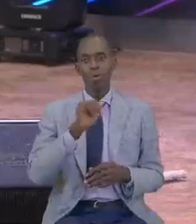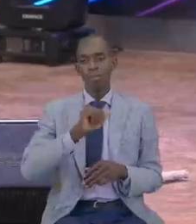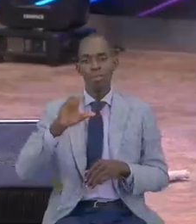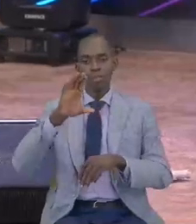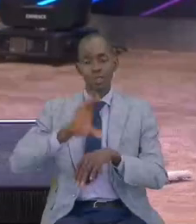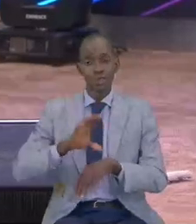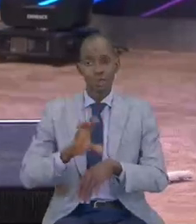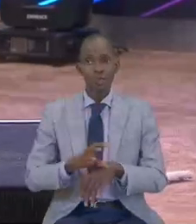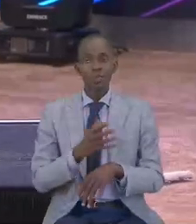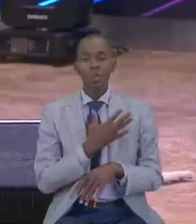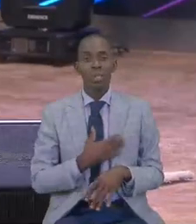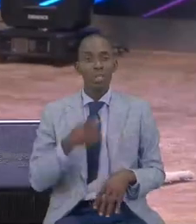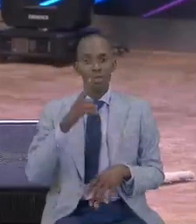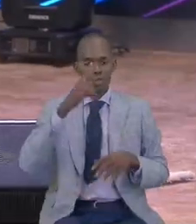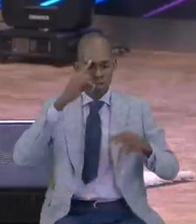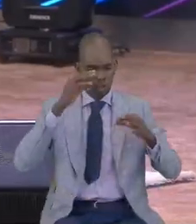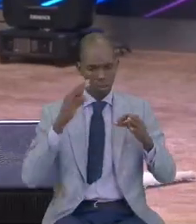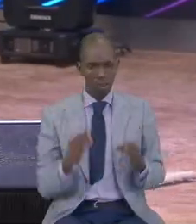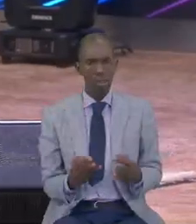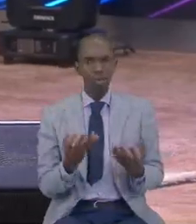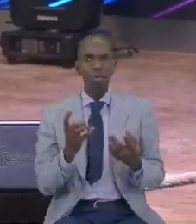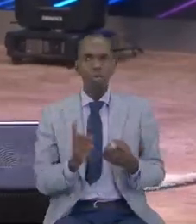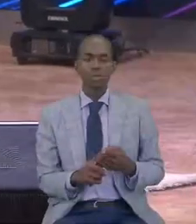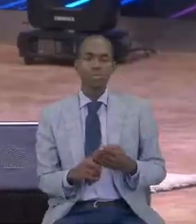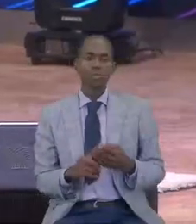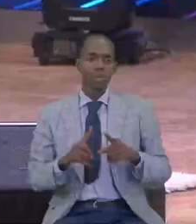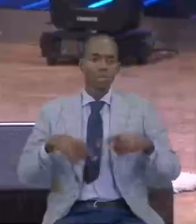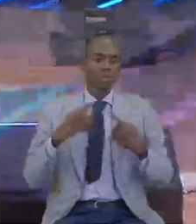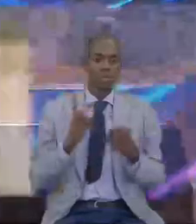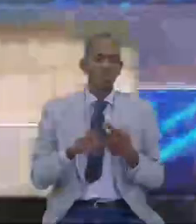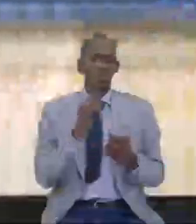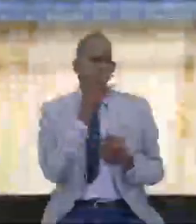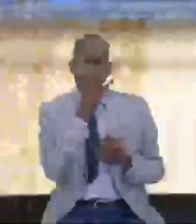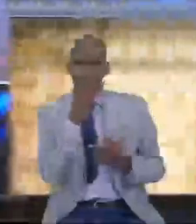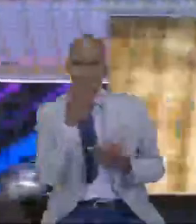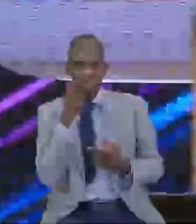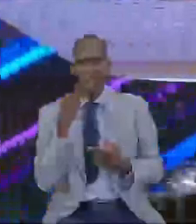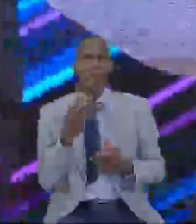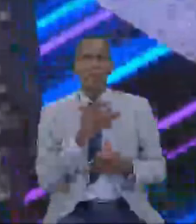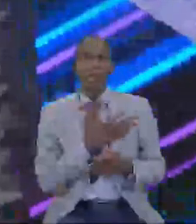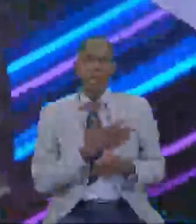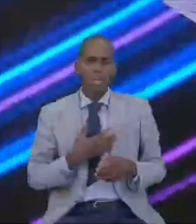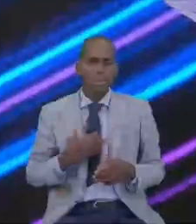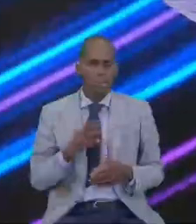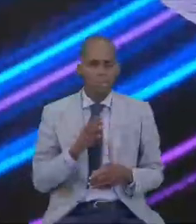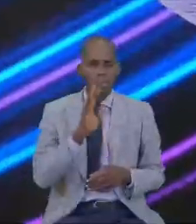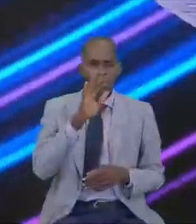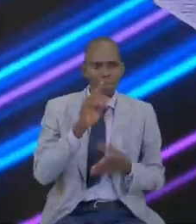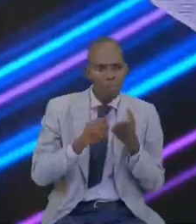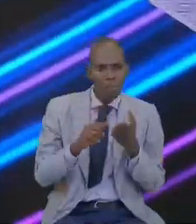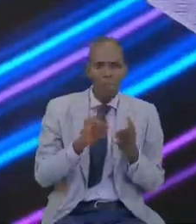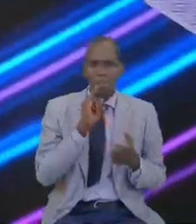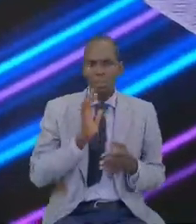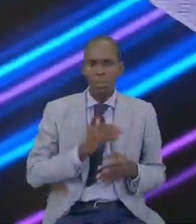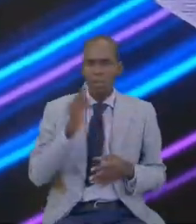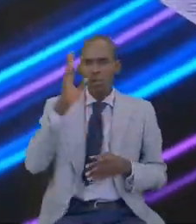Alors, tu décides que tu veux te confier au Seigneur. Tu veux jeûner. Et les gens vérifient. Est-ce que notre pasteur mange? Est-ce que notre pasteur mange? Est-ce